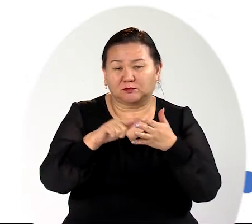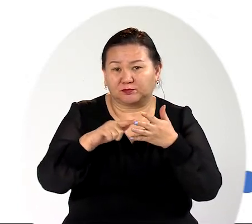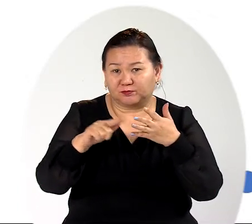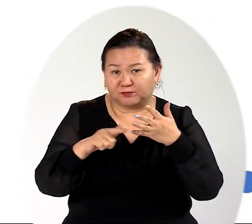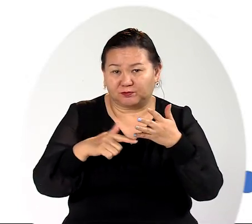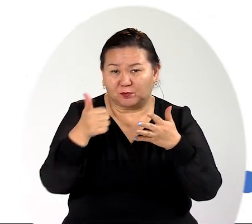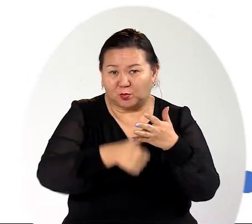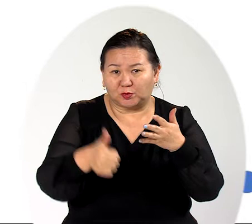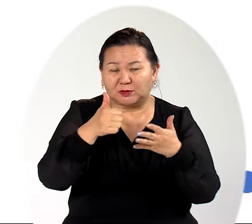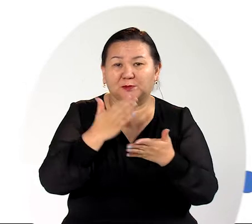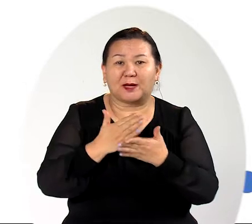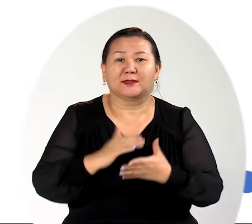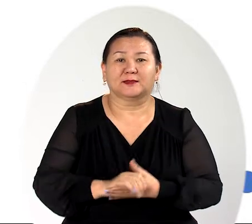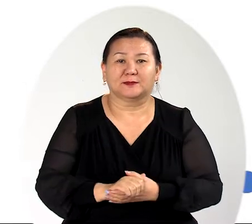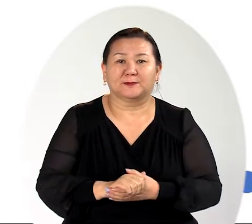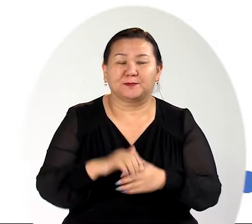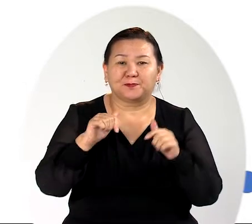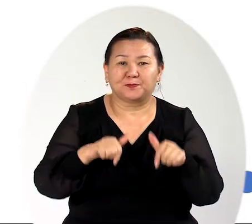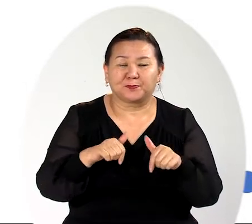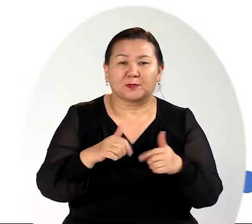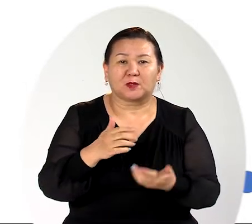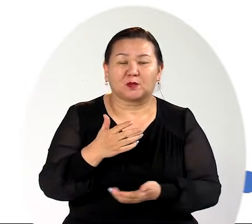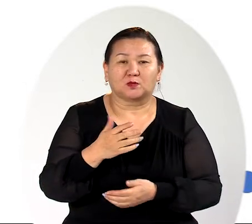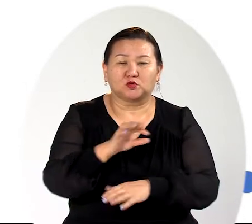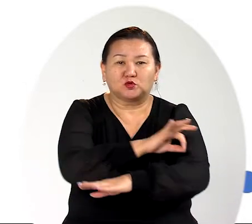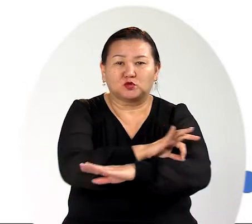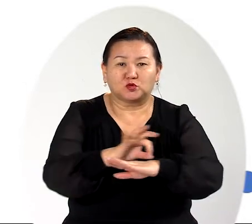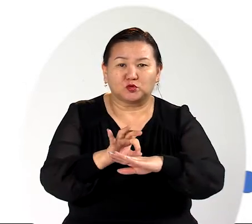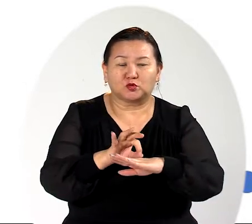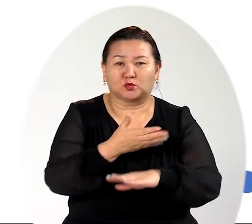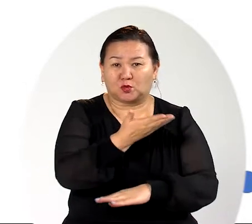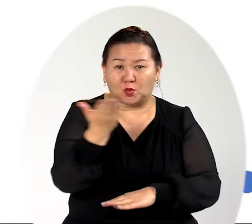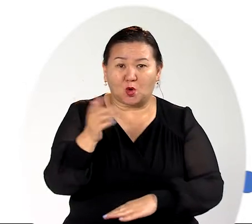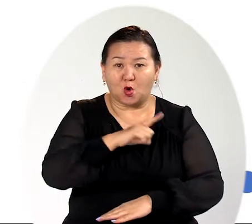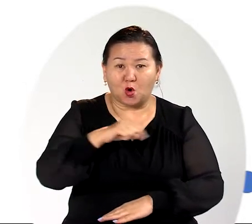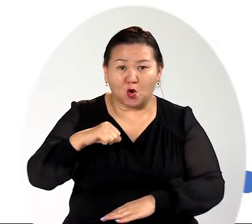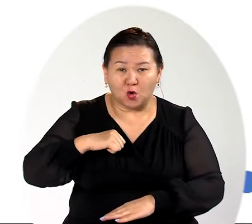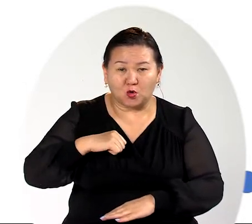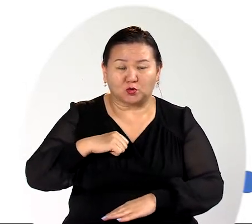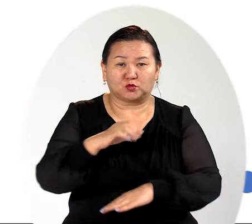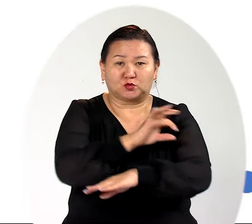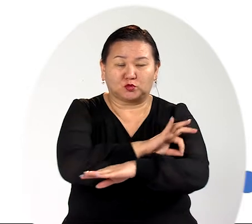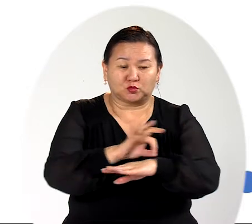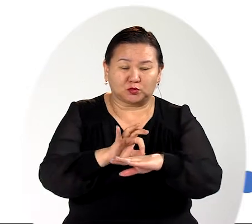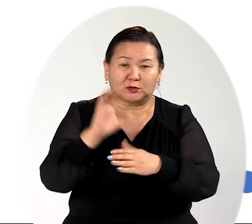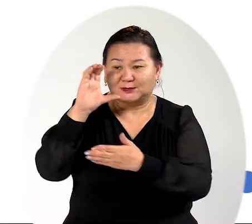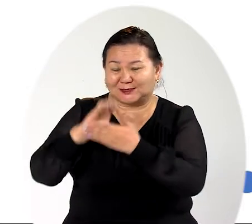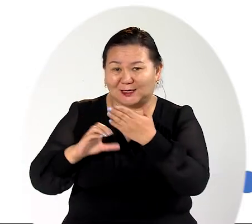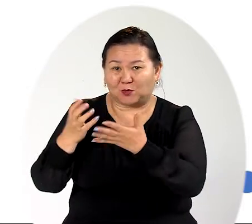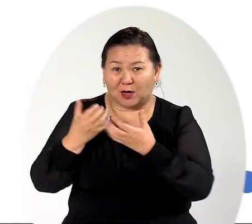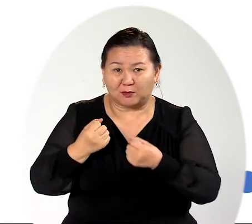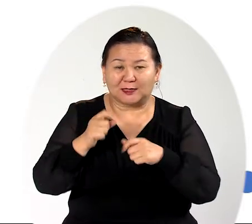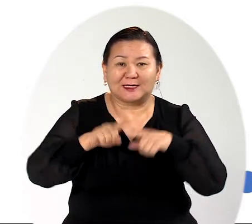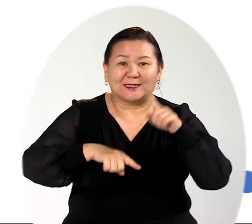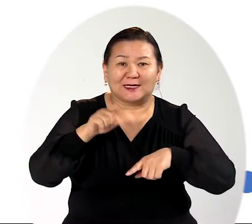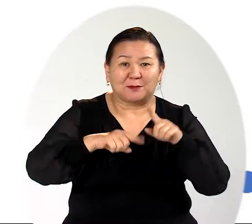болоод бүрддэг байгаа. Гэтэл төсөл маань та өөрөө төсөлтөө санхүүжилт авах гэж байгаа бол яг ямар